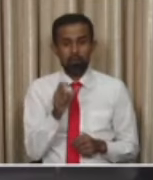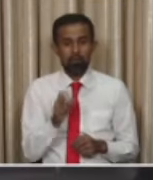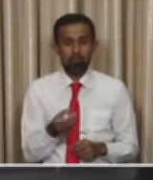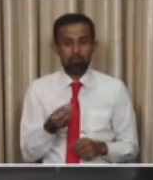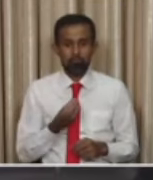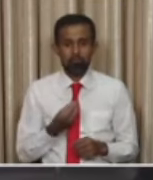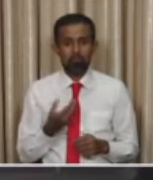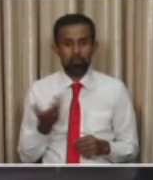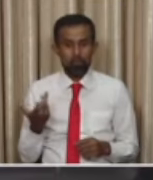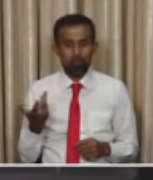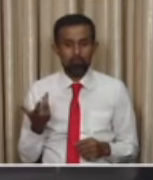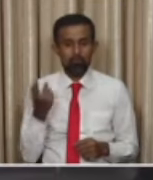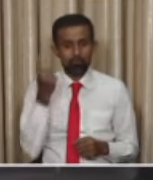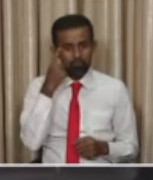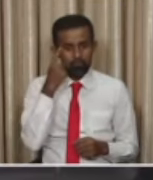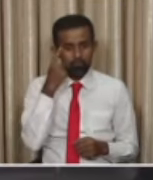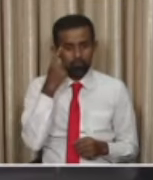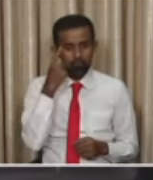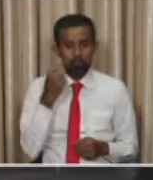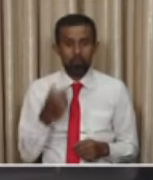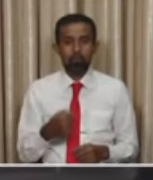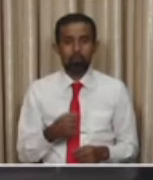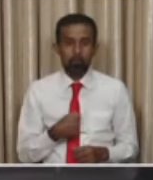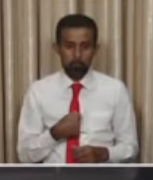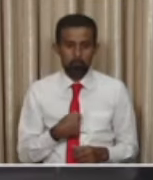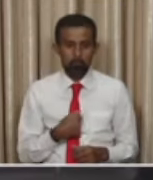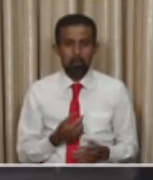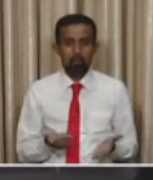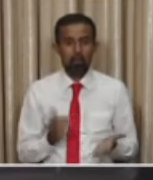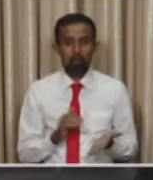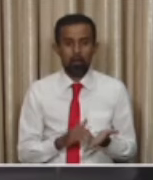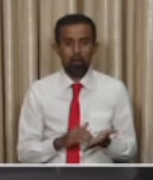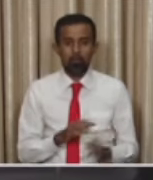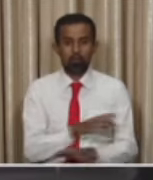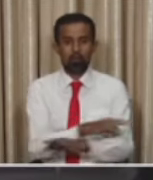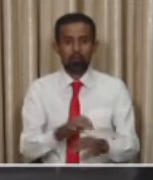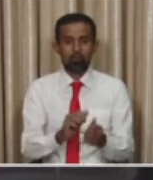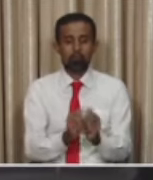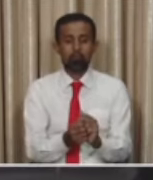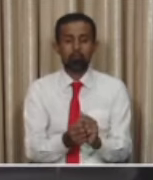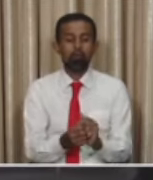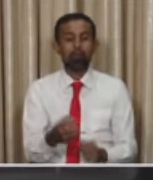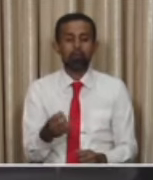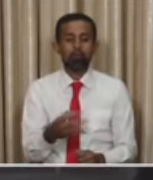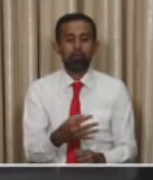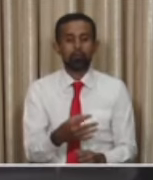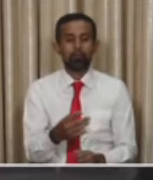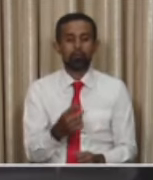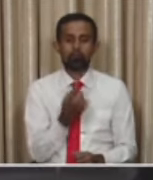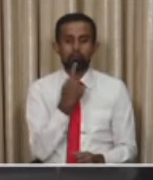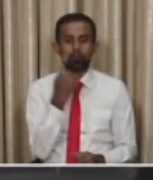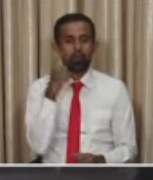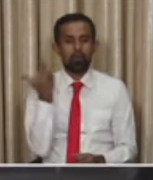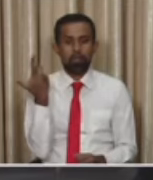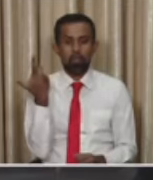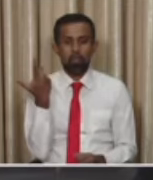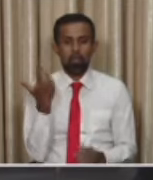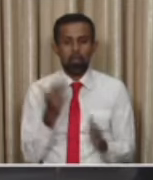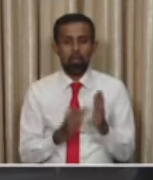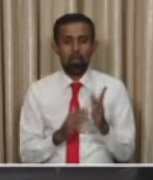නැහැයි කියලා දන්නවා. එහෙමනම් මට ආයි ක්‍රමයේ වෙනස් කරන්න කවද යයිද කියලා දන්නේ නැහැ.